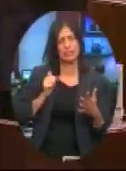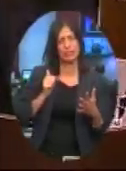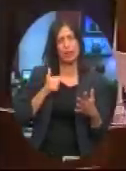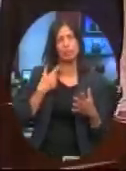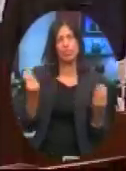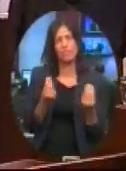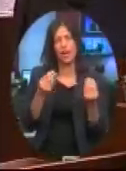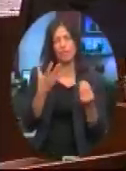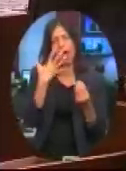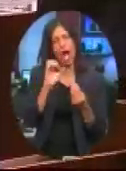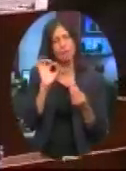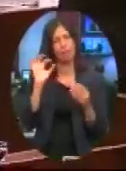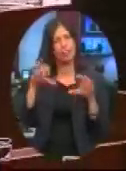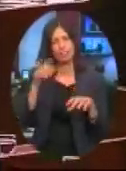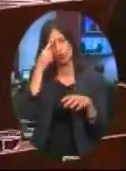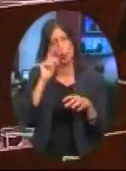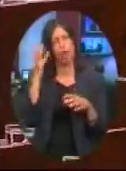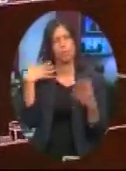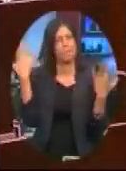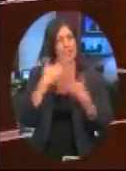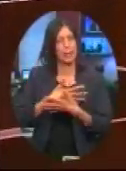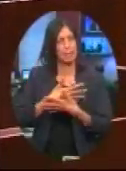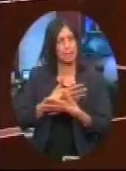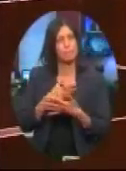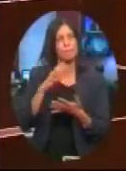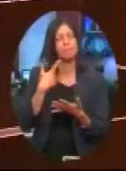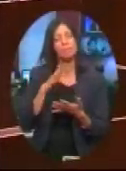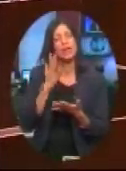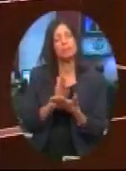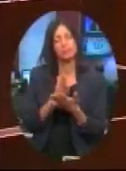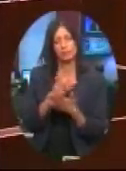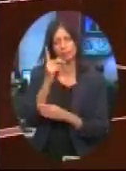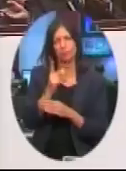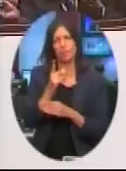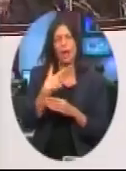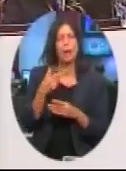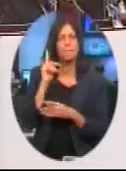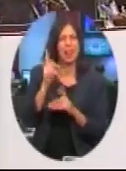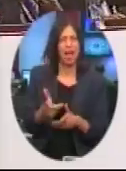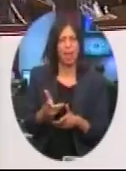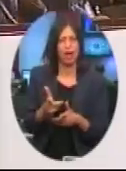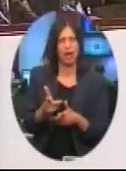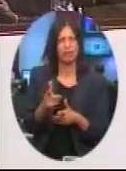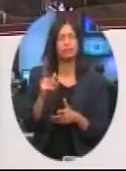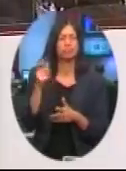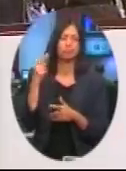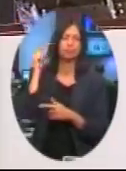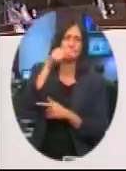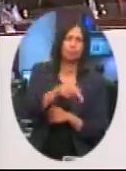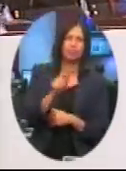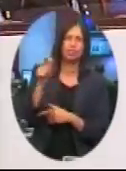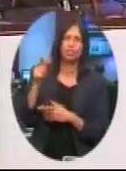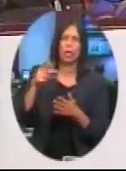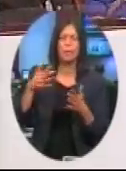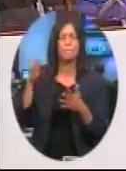מוכרג'י היום במליאת הכנסת לא היו מפתיעים. בעיצומו של מבצע צוק איתן, בעוד שמדינות העולם העבירו ביקורת חריפה על